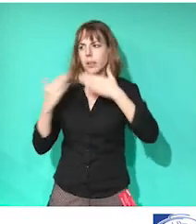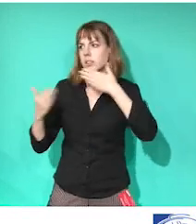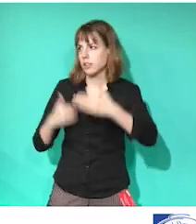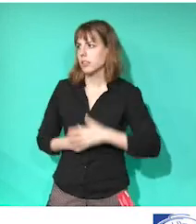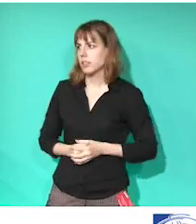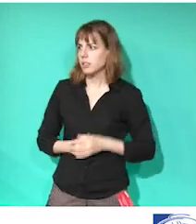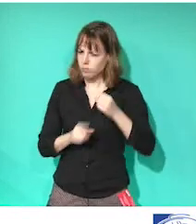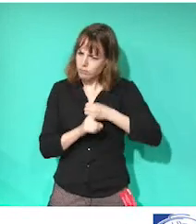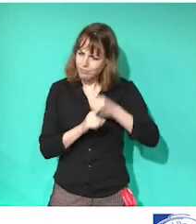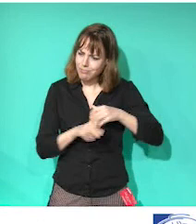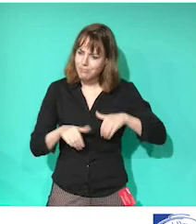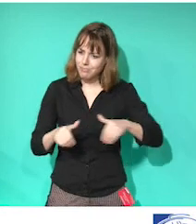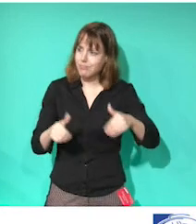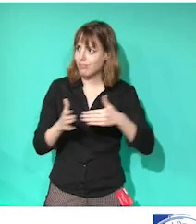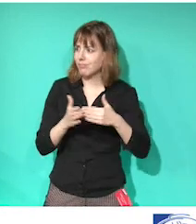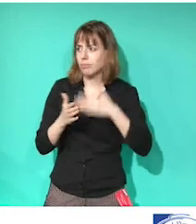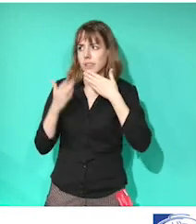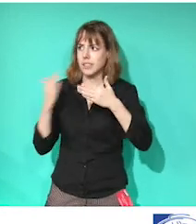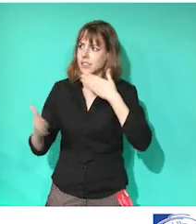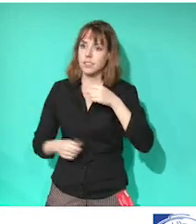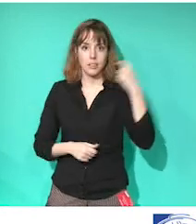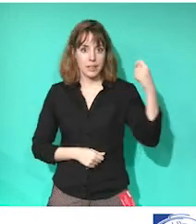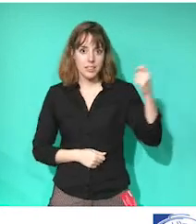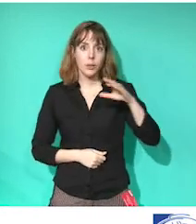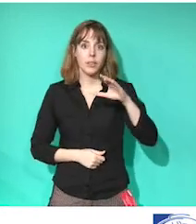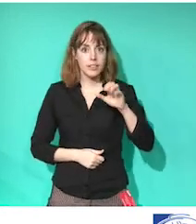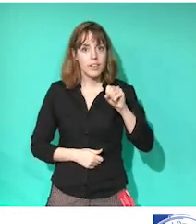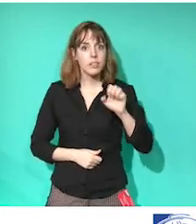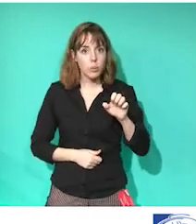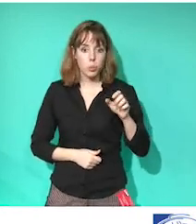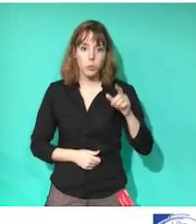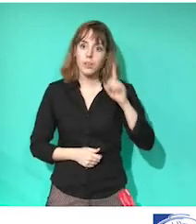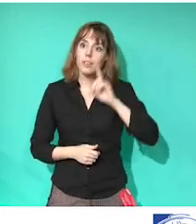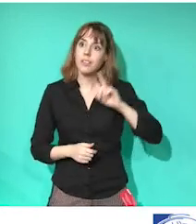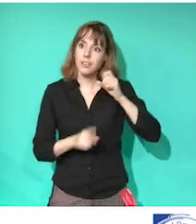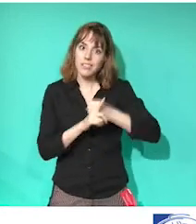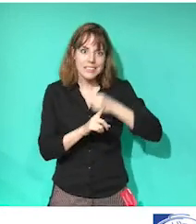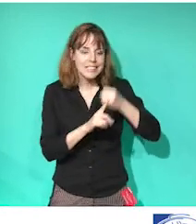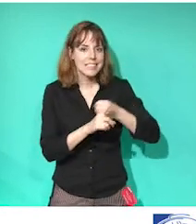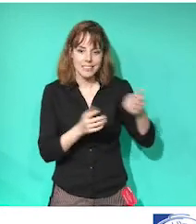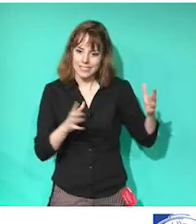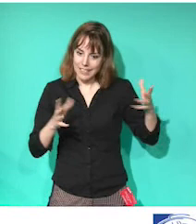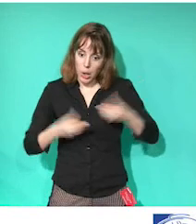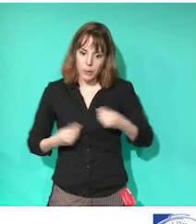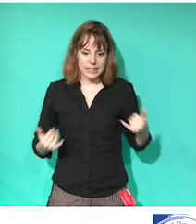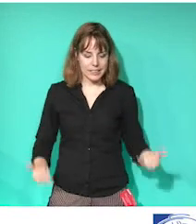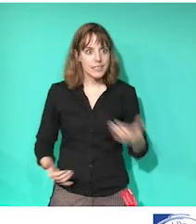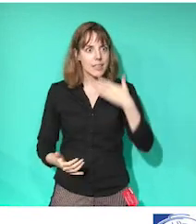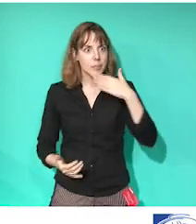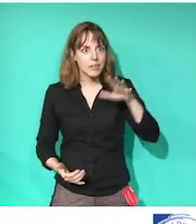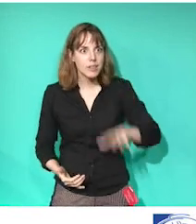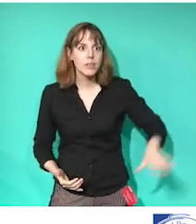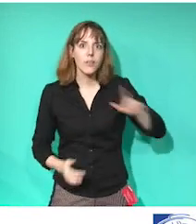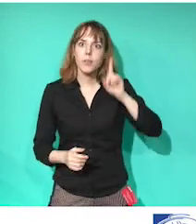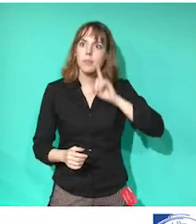merci de continuer le combat. Merci au président du CESE d'avoir accueilli toutes ces militantes. Merci à vous toutes les militantes et les